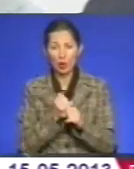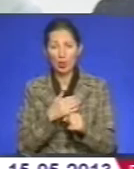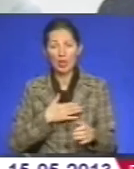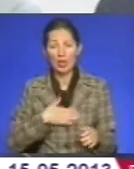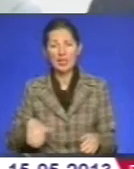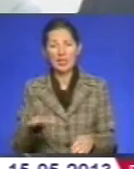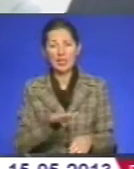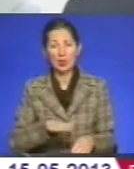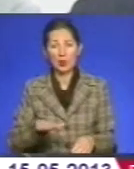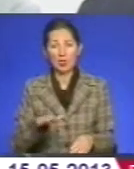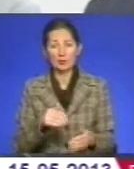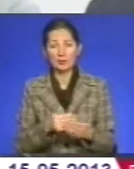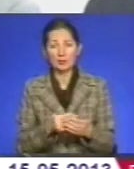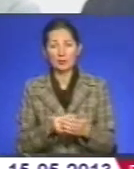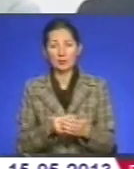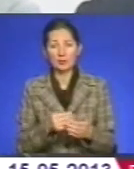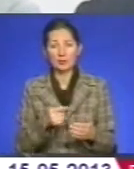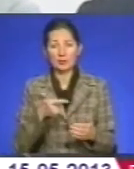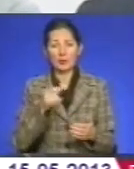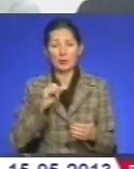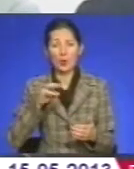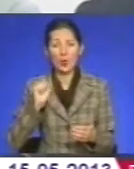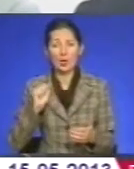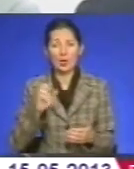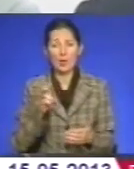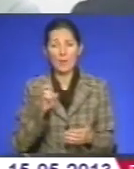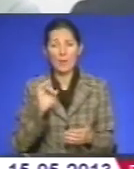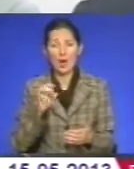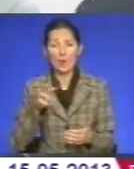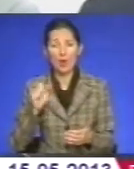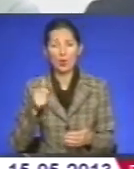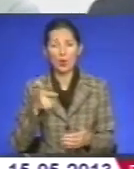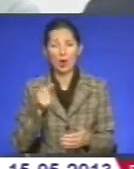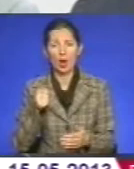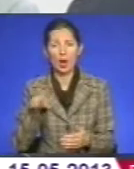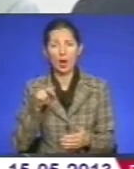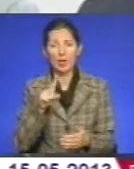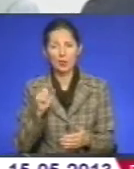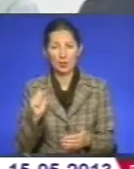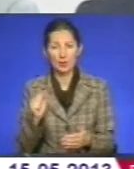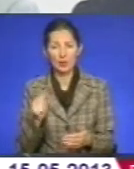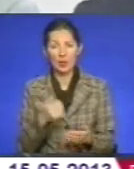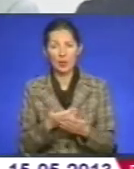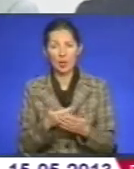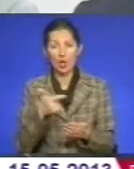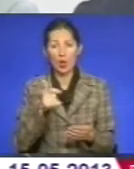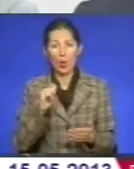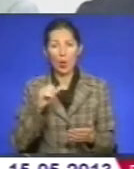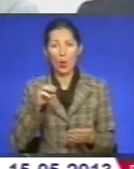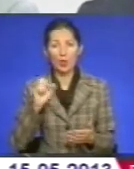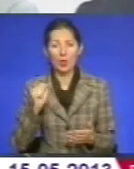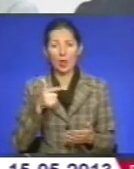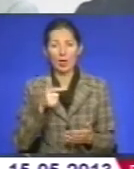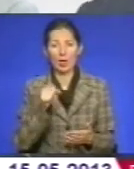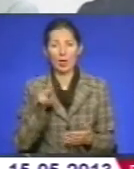території, типу Гути, Бахматюка, значить, Гадза, ну, якщо ще Гута, Гац